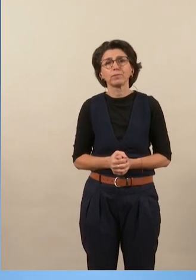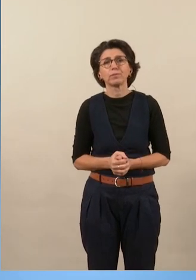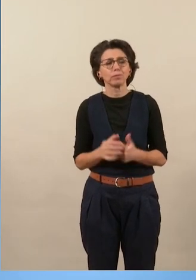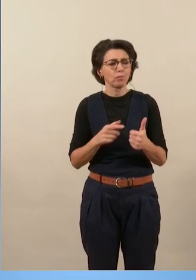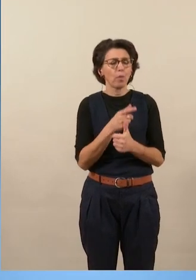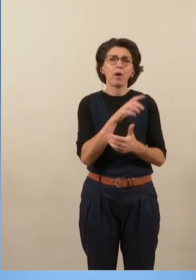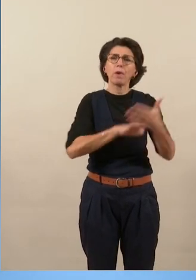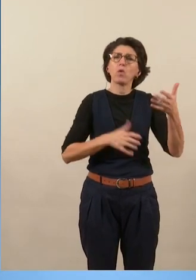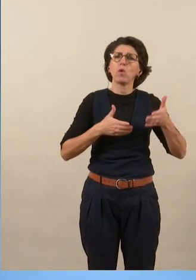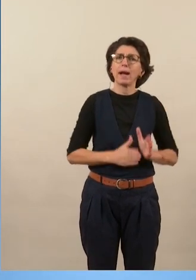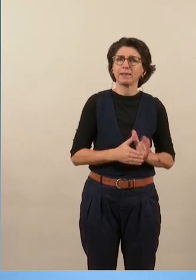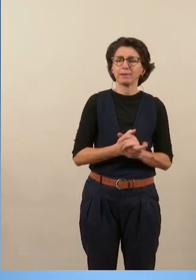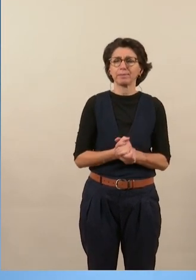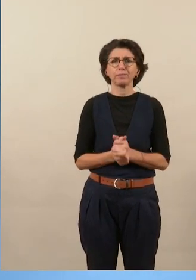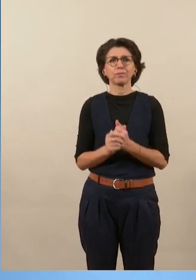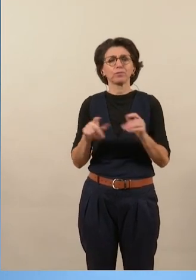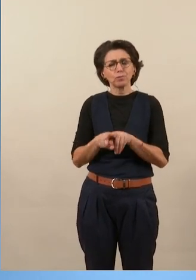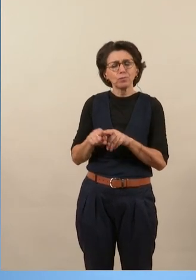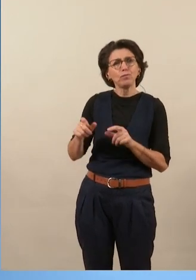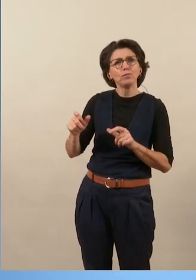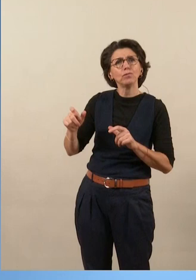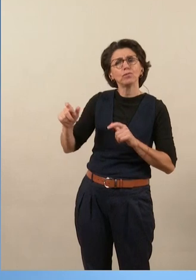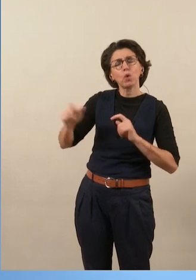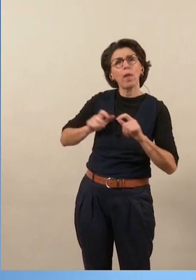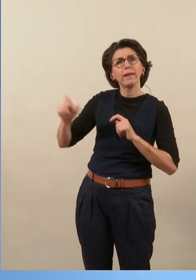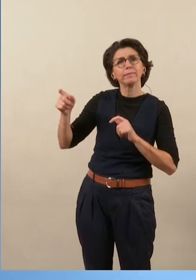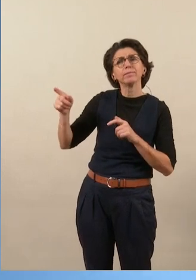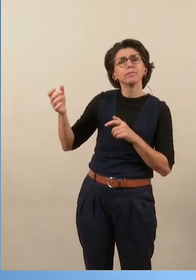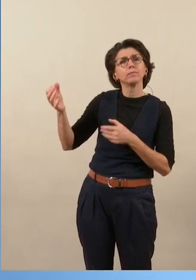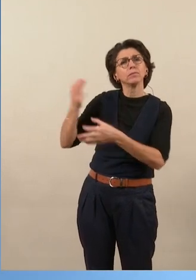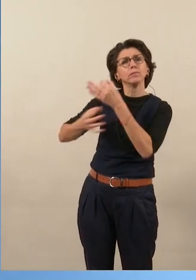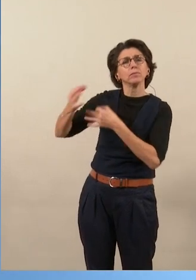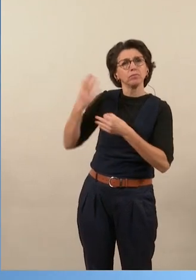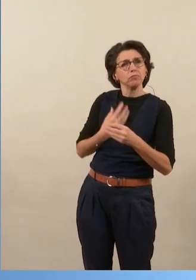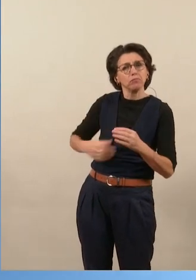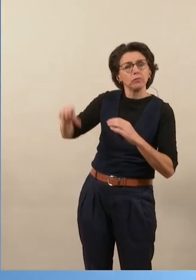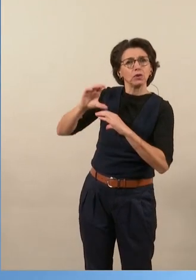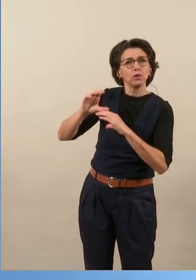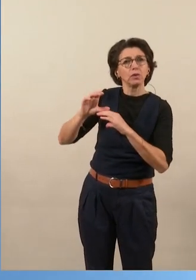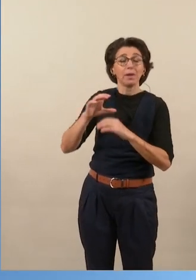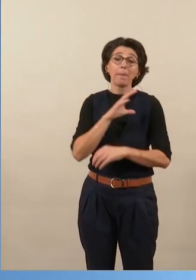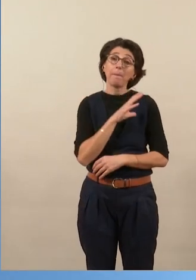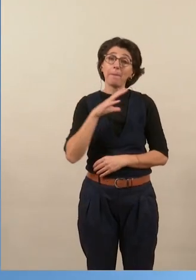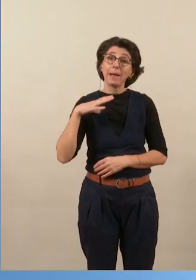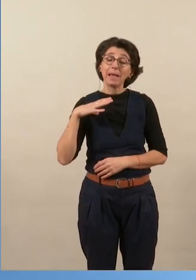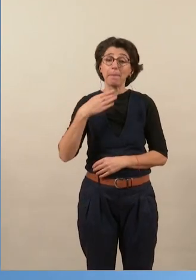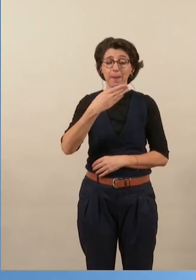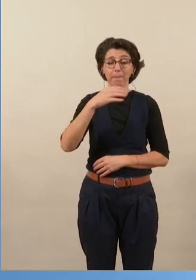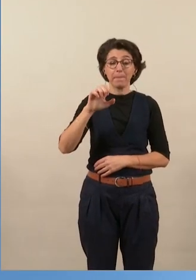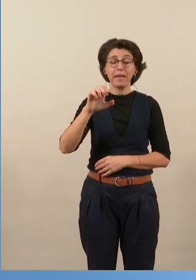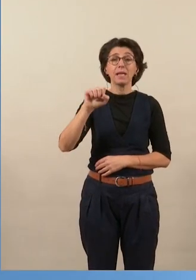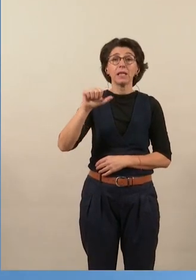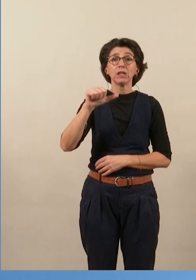compléter les propos de notre collègue la demande de dédommagement de Madame mésang il y a 1 an